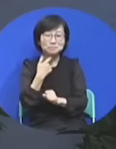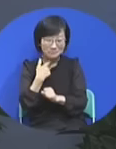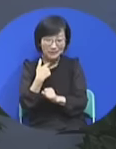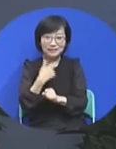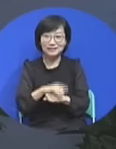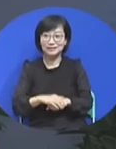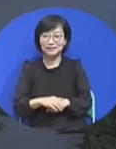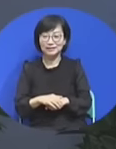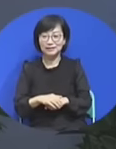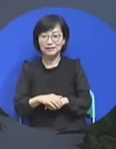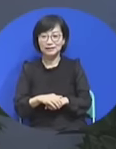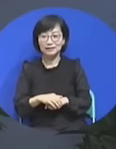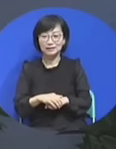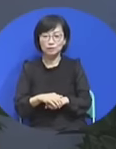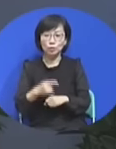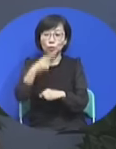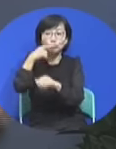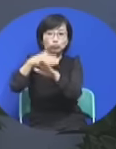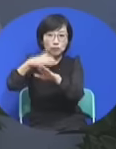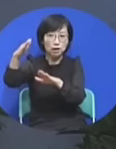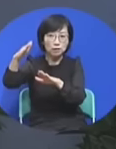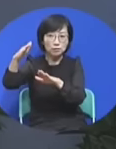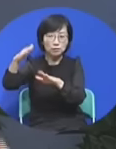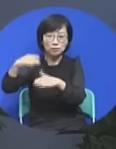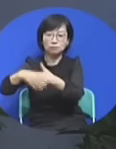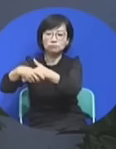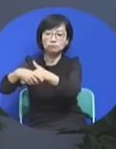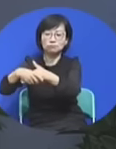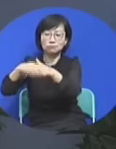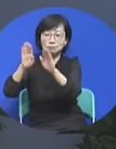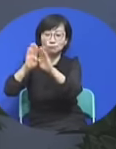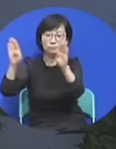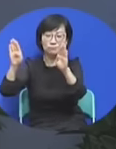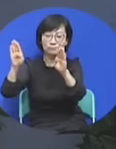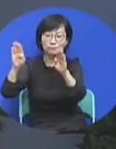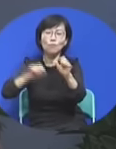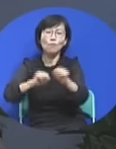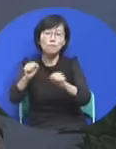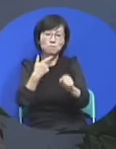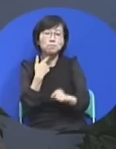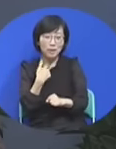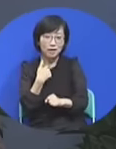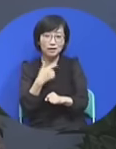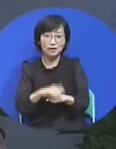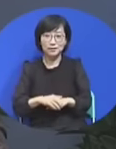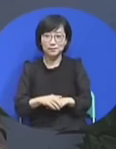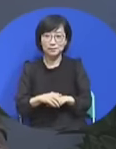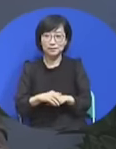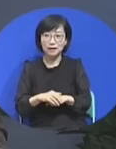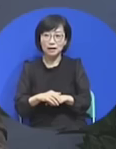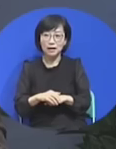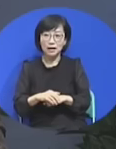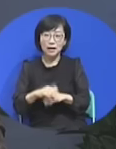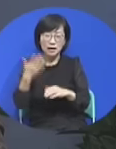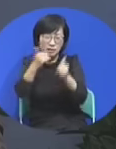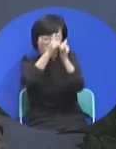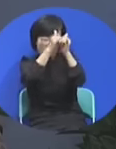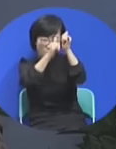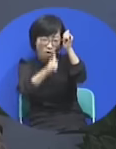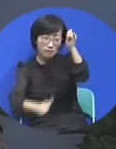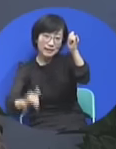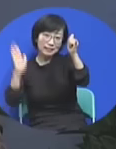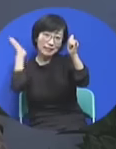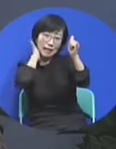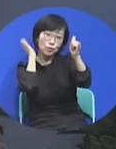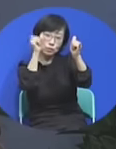democratization take place in our country. 북한하고도 문 열고 그랬잖아요. And they even opened up a pathway and a door to North Korea. 다 필요한 분들이에요. All those